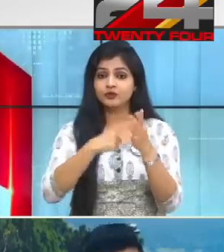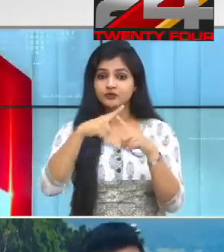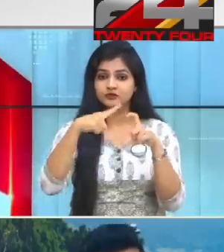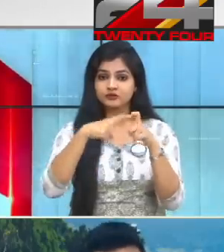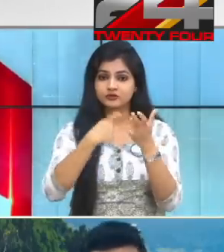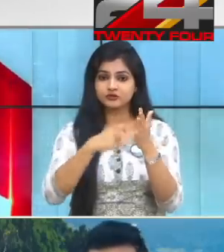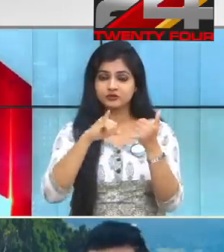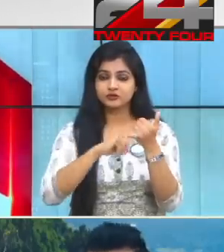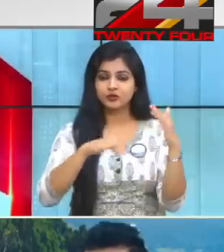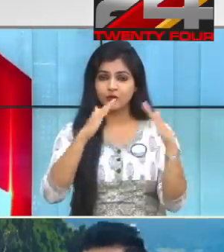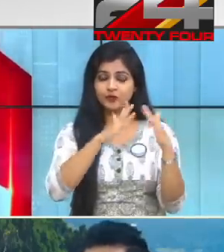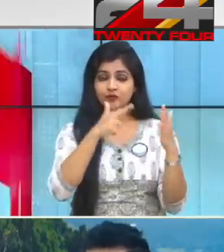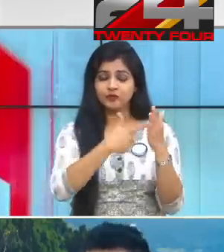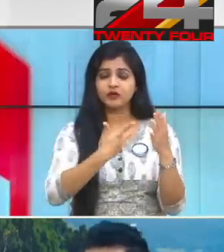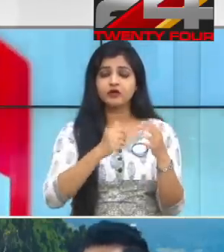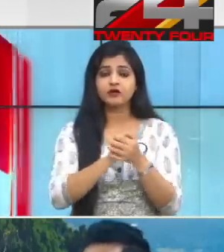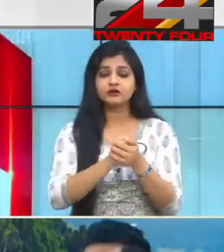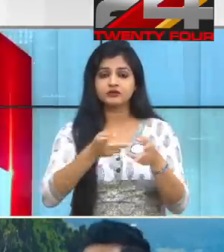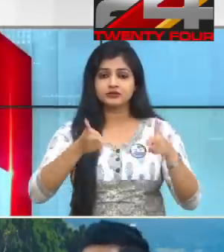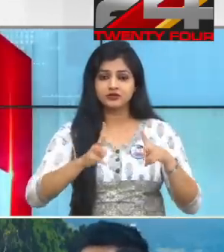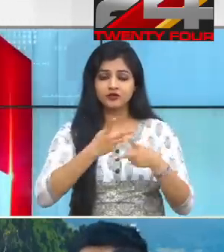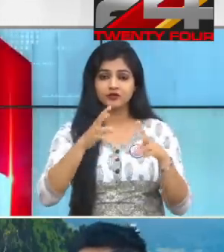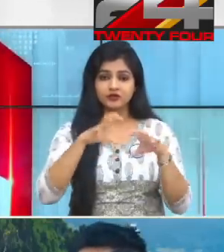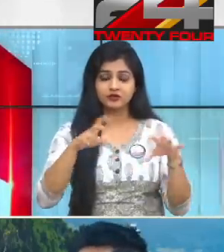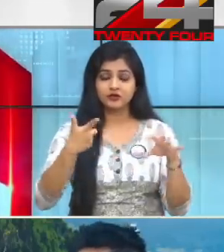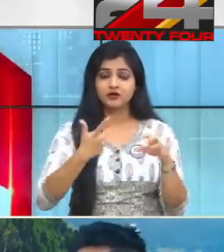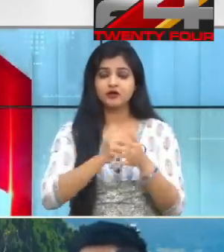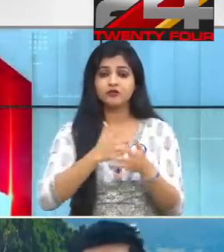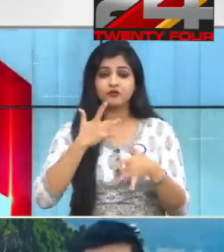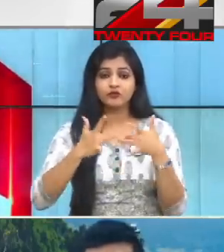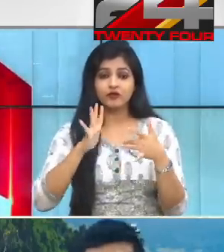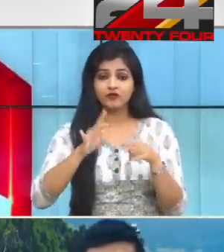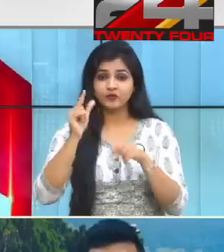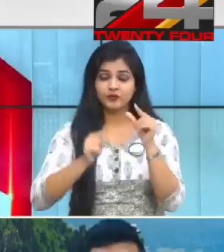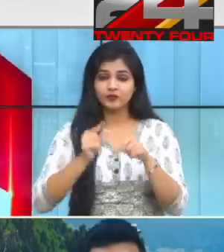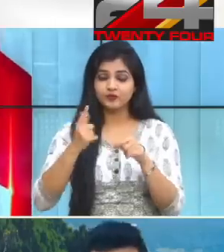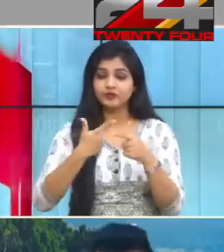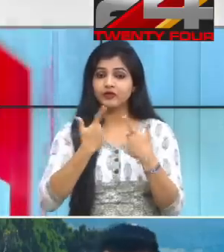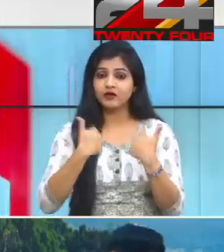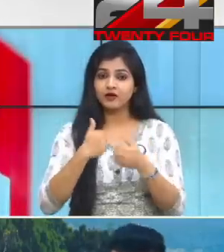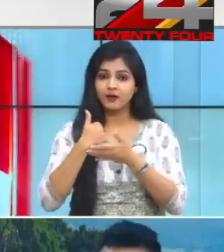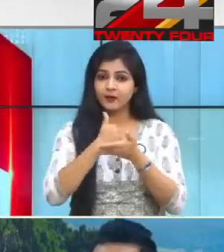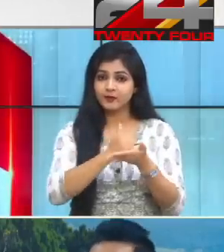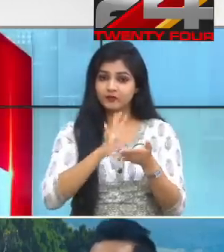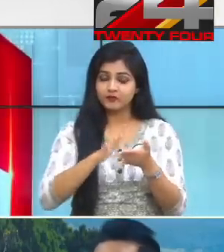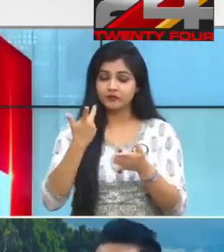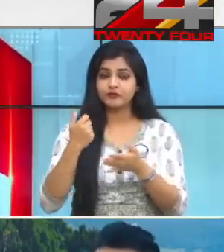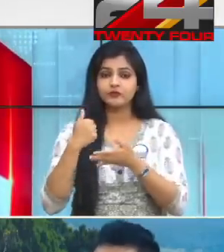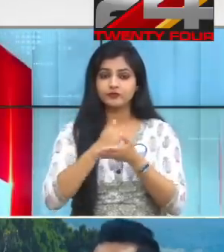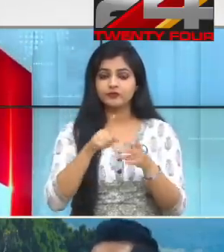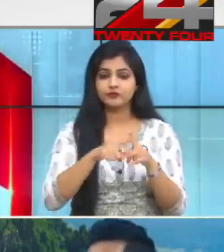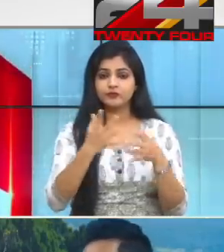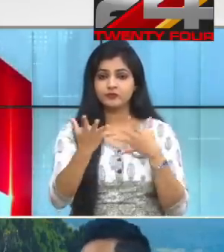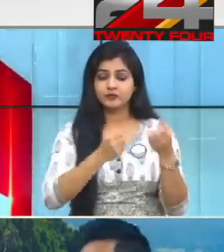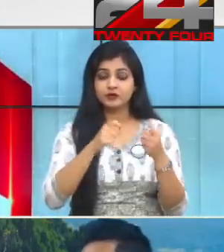മറ്റ് കാര്യങ്ങളൊക്കെയുണ്ട്. അത് ഇതുപോലെ തന്നെ നല്ല മനസ്സിലുടമകളായവർ മറ്റുള്ളവരുമായി സംസാരിച്ച് ആ നിലയിൽ തന്നെ അതൊക്കെ വാങ്ങാനും ജില്ലാ